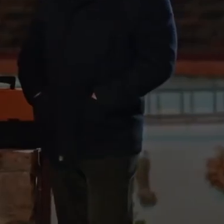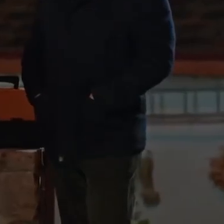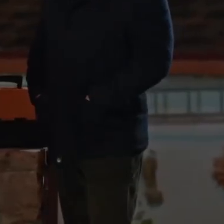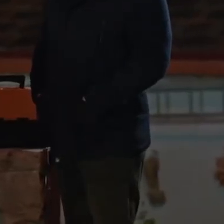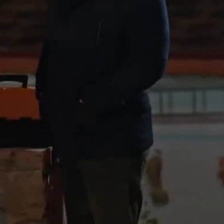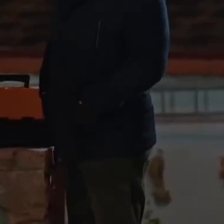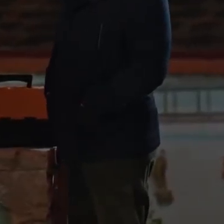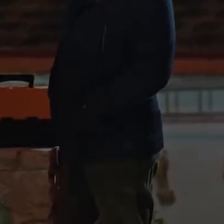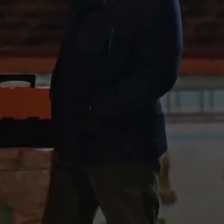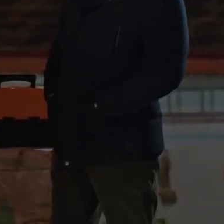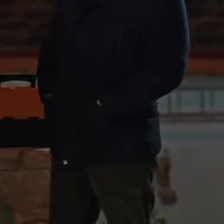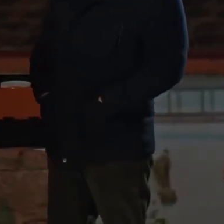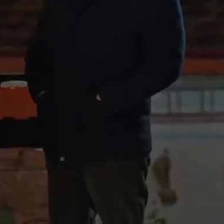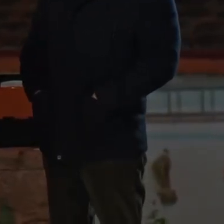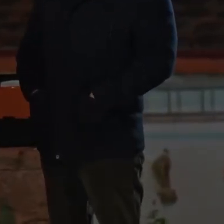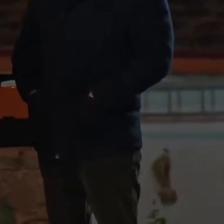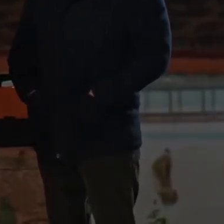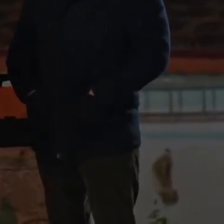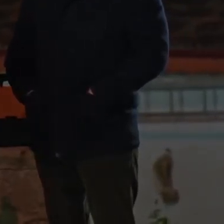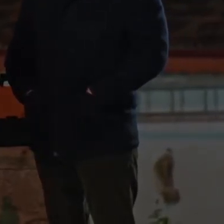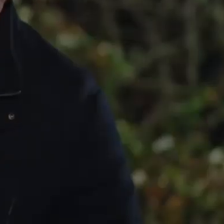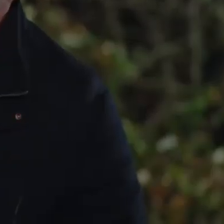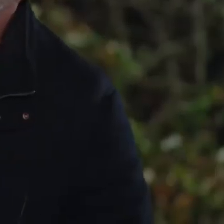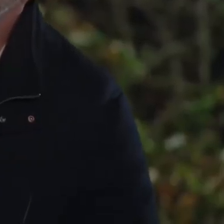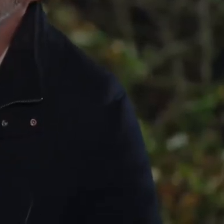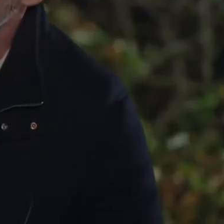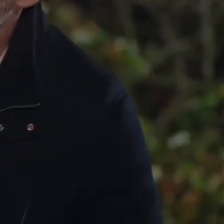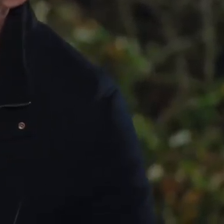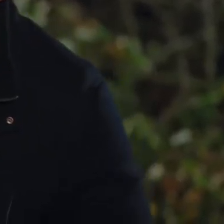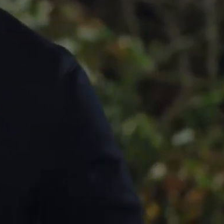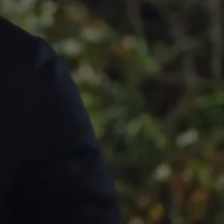Beyaz bir kamyonetle İbrahim'in önünde durdu, iniyor.